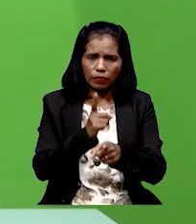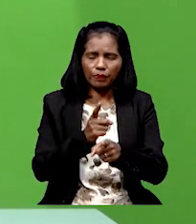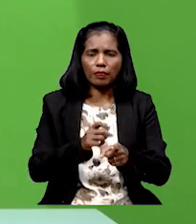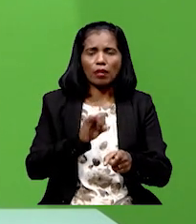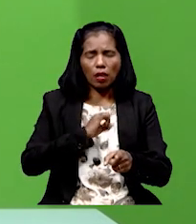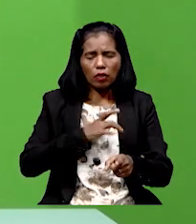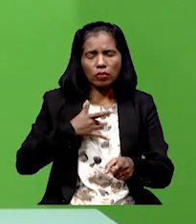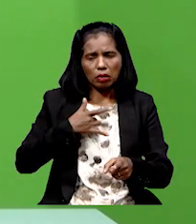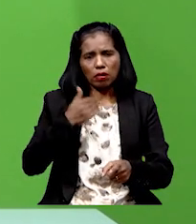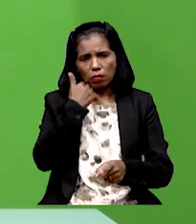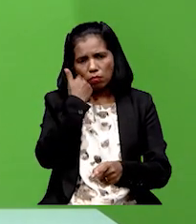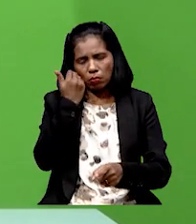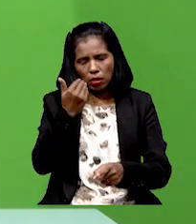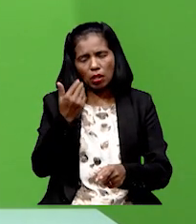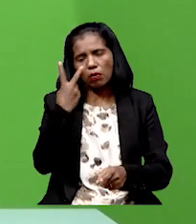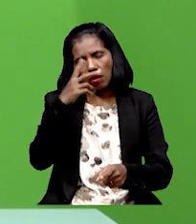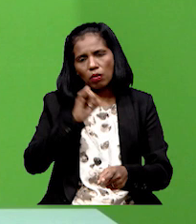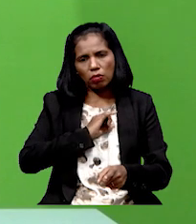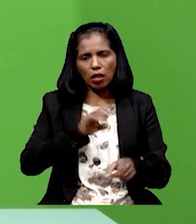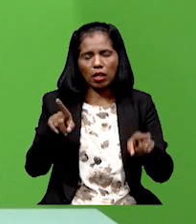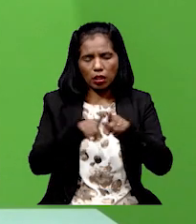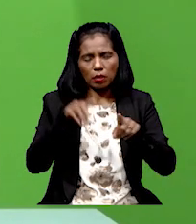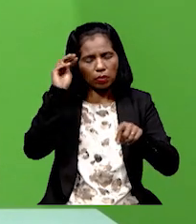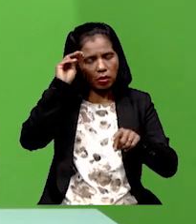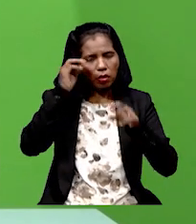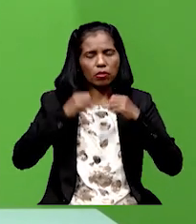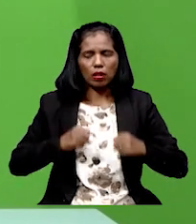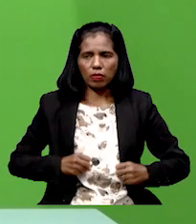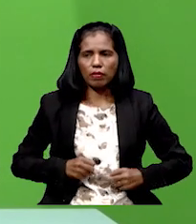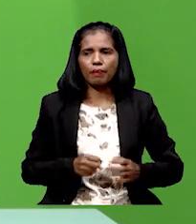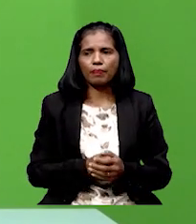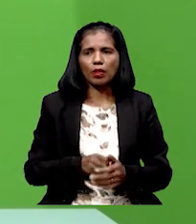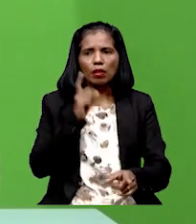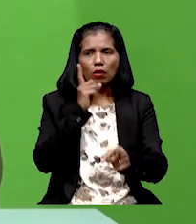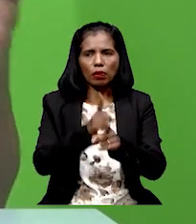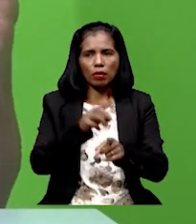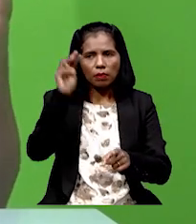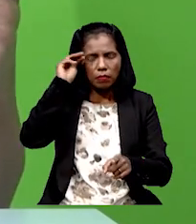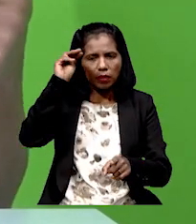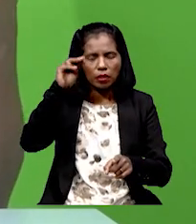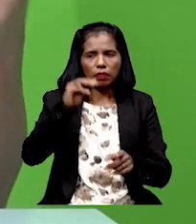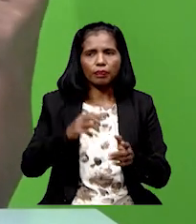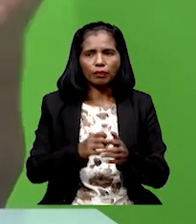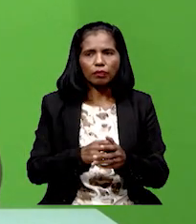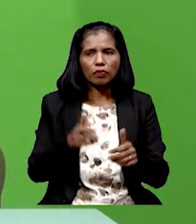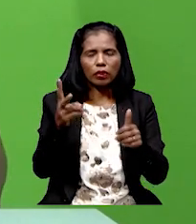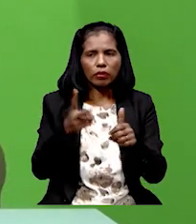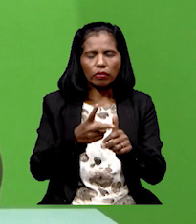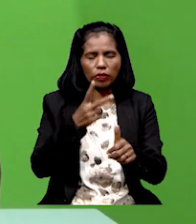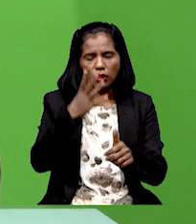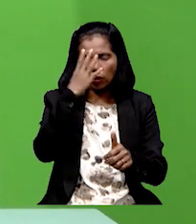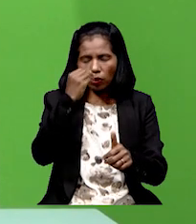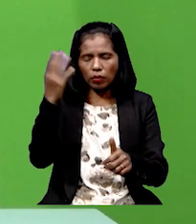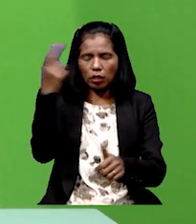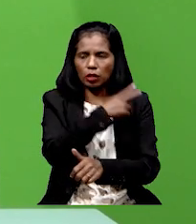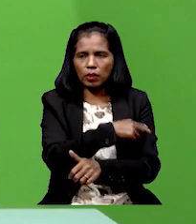hau sent hau moe kon hau ministeru saudi hau ansane hau lolos ne ministeru ministru ho vise ne tobai hospital